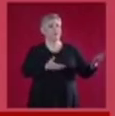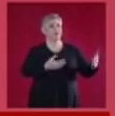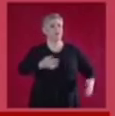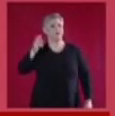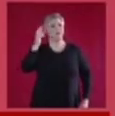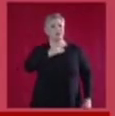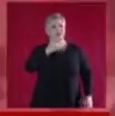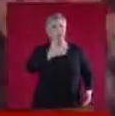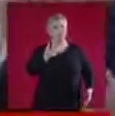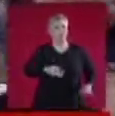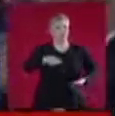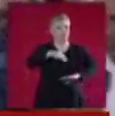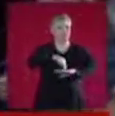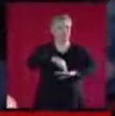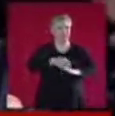τσίπρας